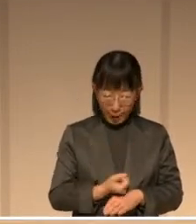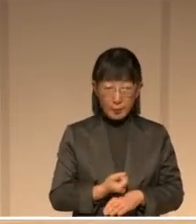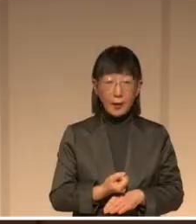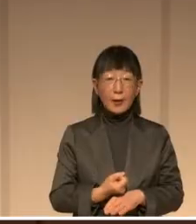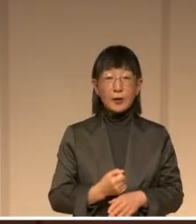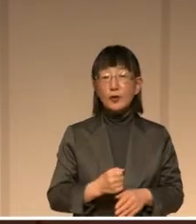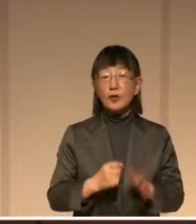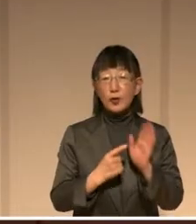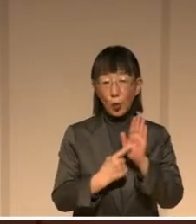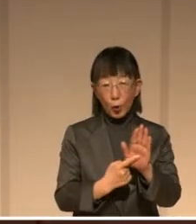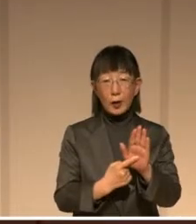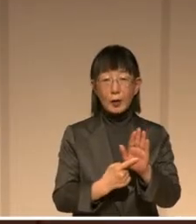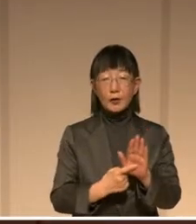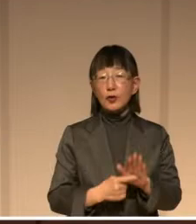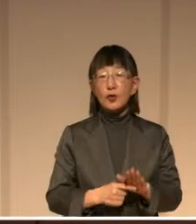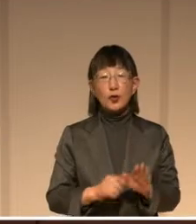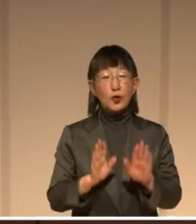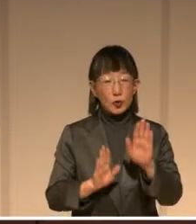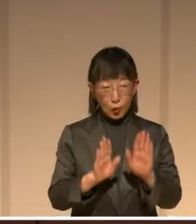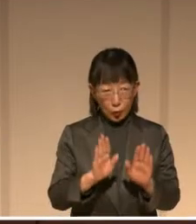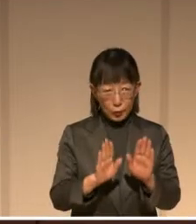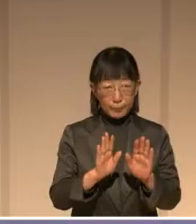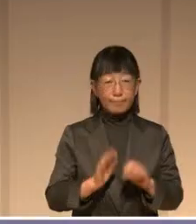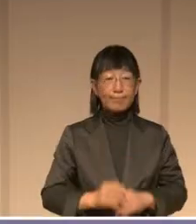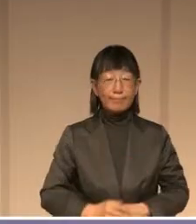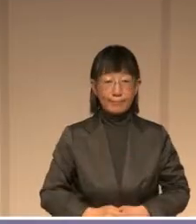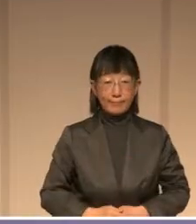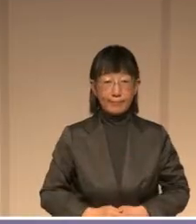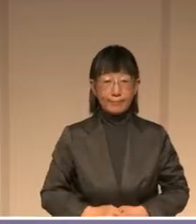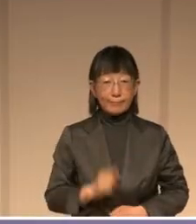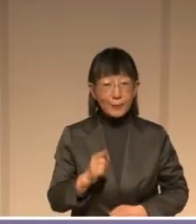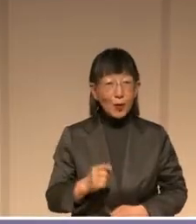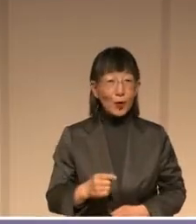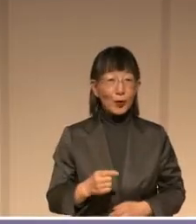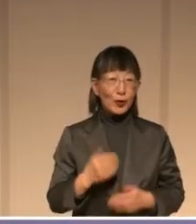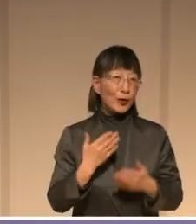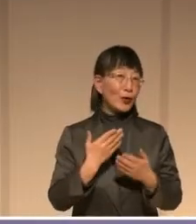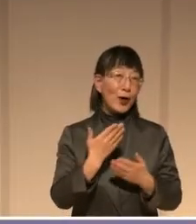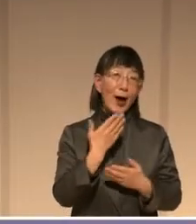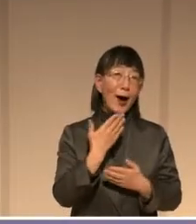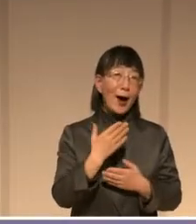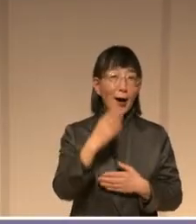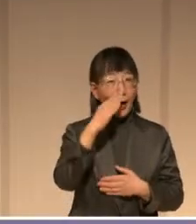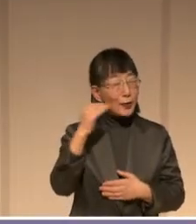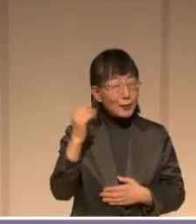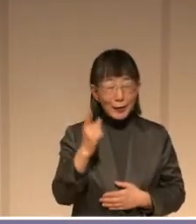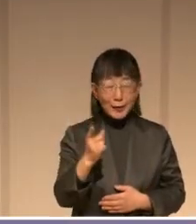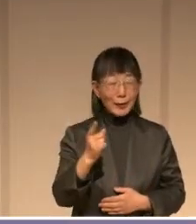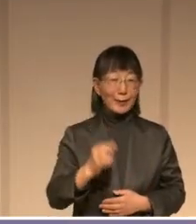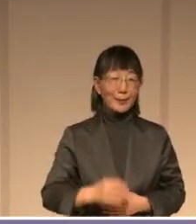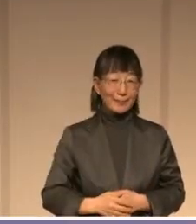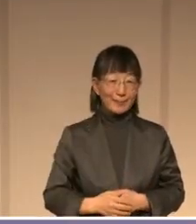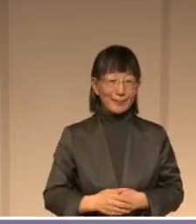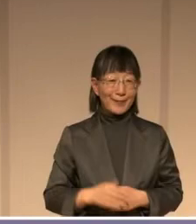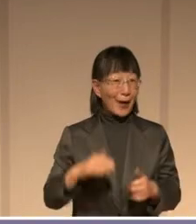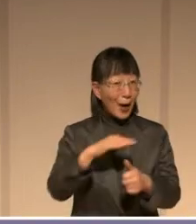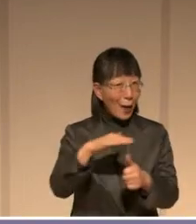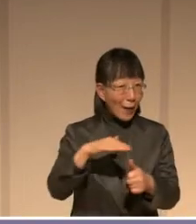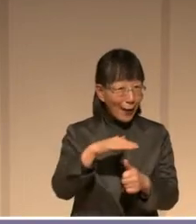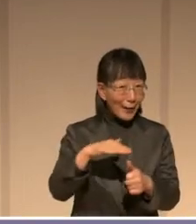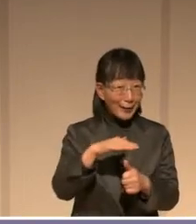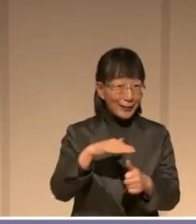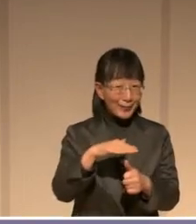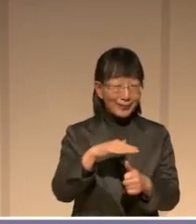5歳必殺でさなんかすごく絵になるあっはい可愛いかわいいですかわいいです可愛い